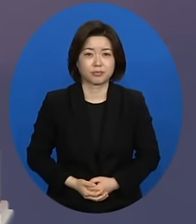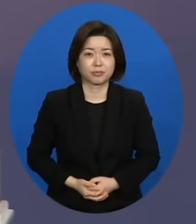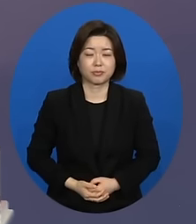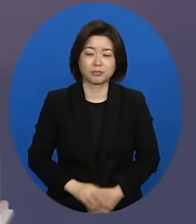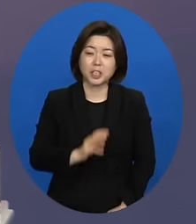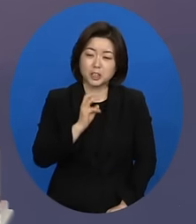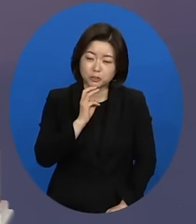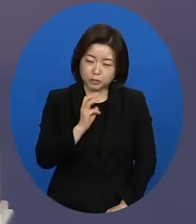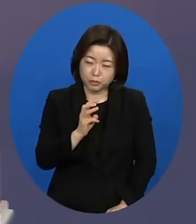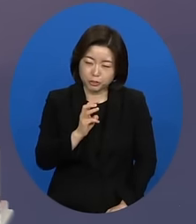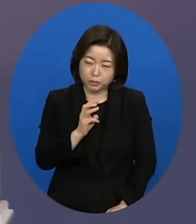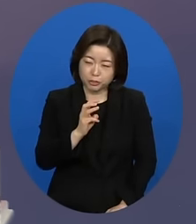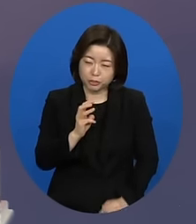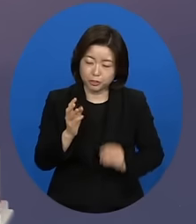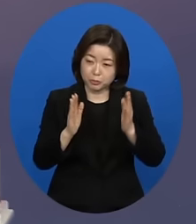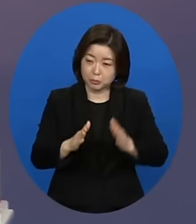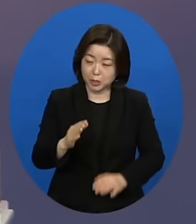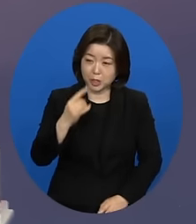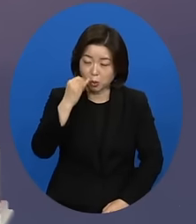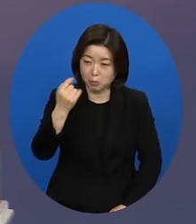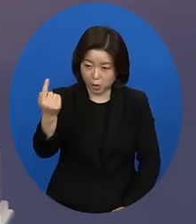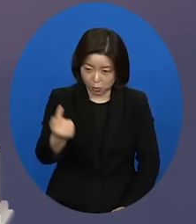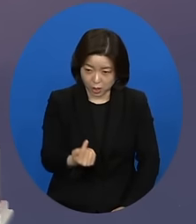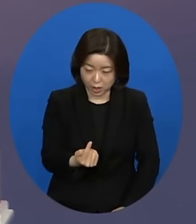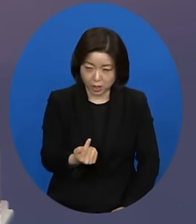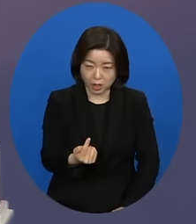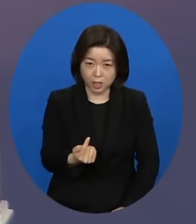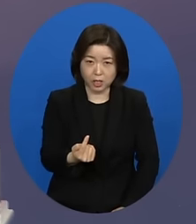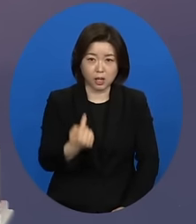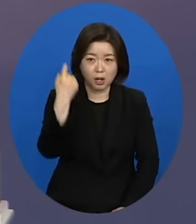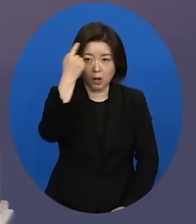30분 만에 나오셨는데 얼굴이 안 좋으세요.